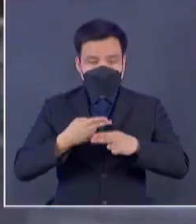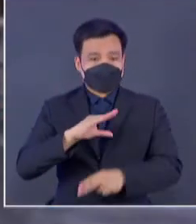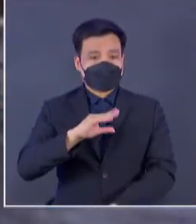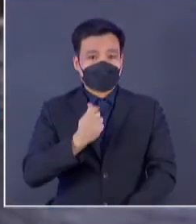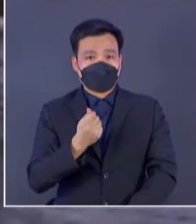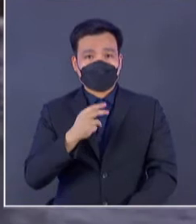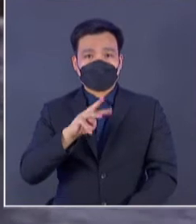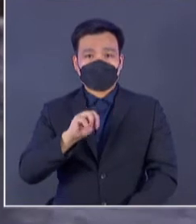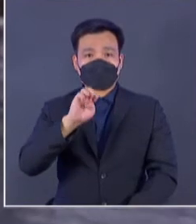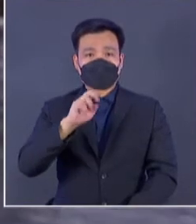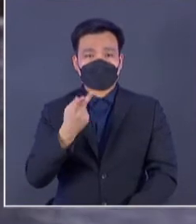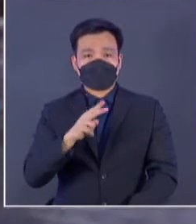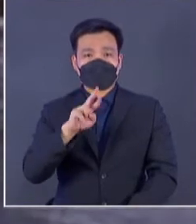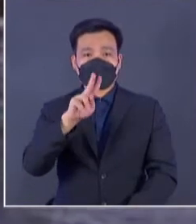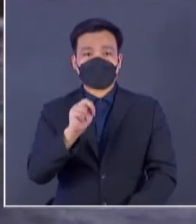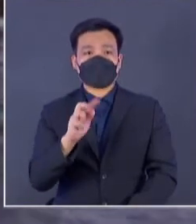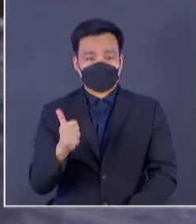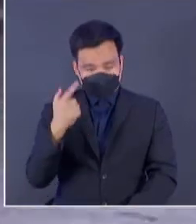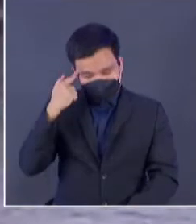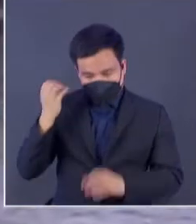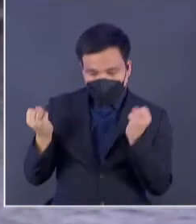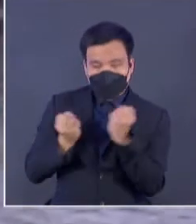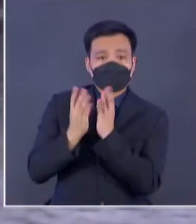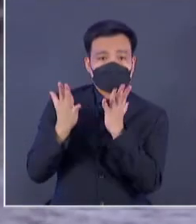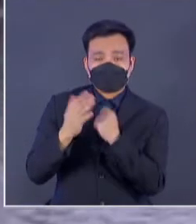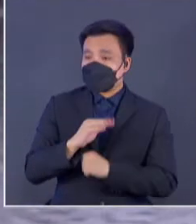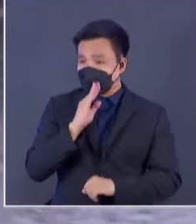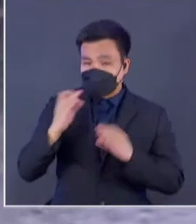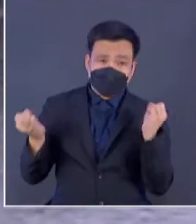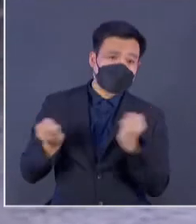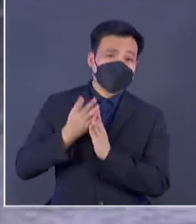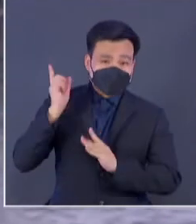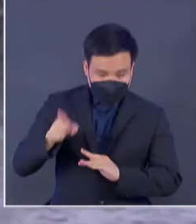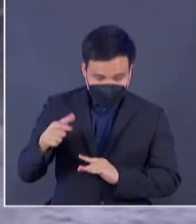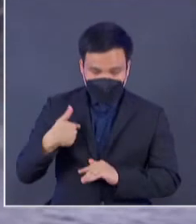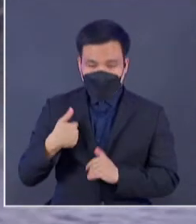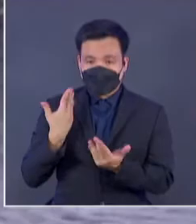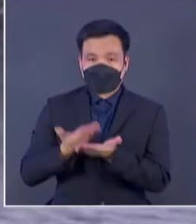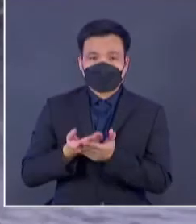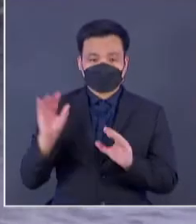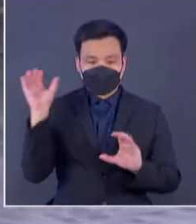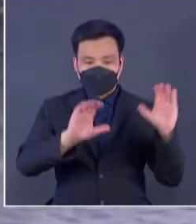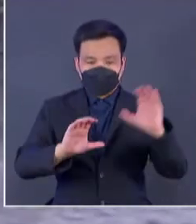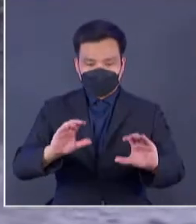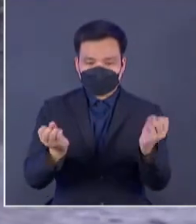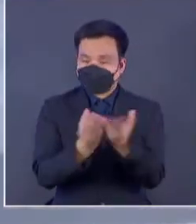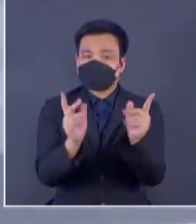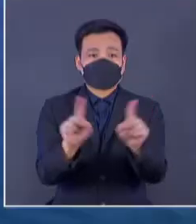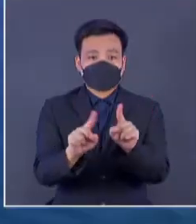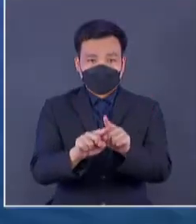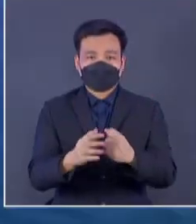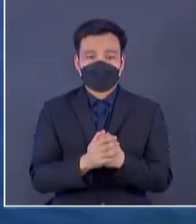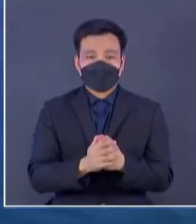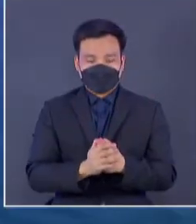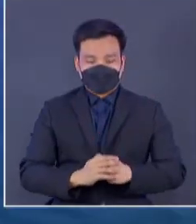ไทยนะครับเพราะว่าถ้าส่งผลอีกครั้งหนึ่งก็ทำให้การเปิดประมูลจะได้รับผลกระทบตามไปด้วยเช่นเดียวกันสำหรับพื้นที่ปรายสำรวจใน